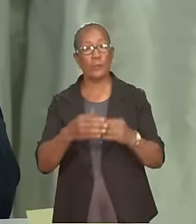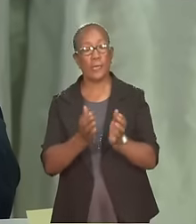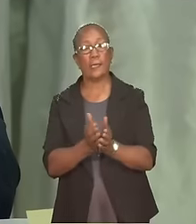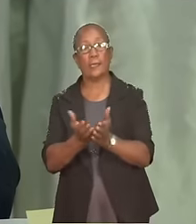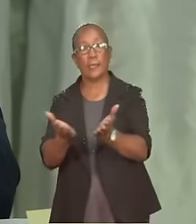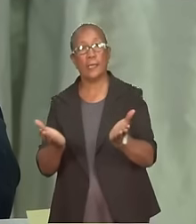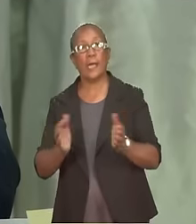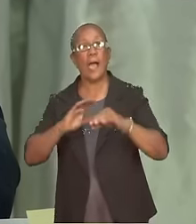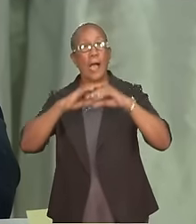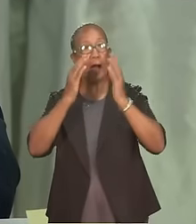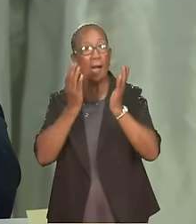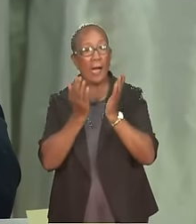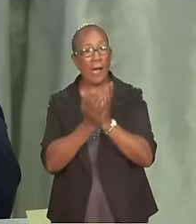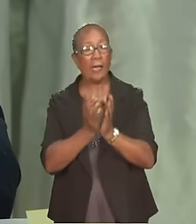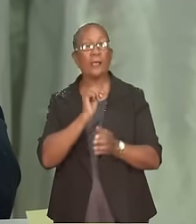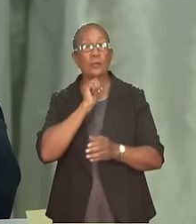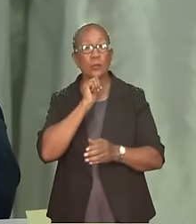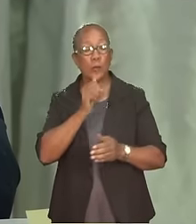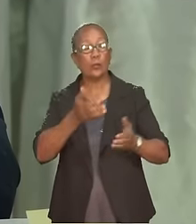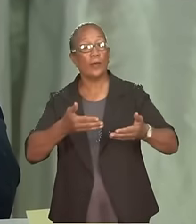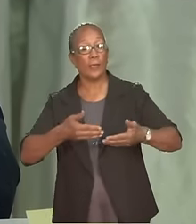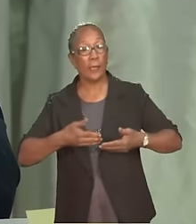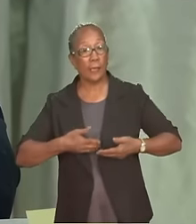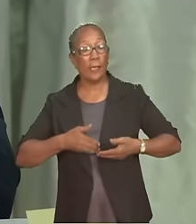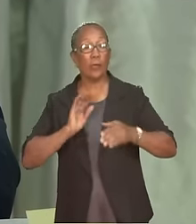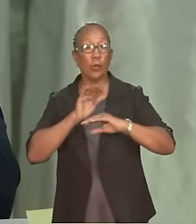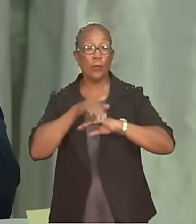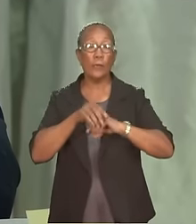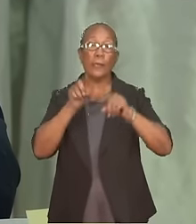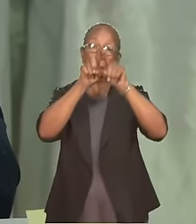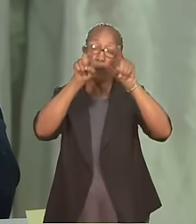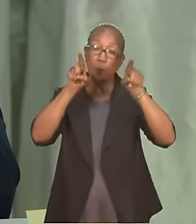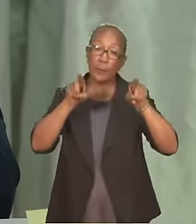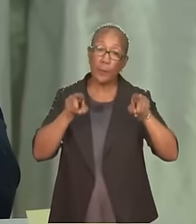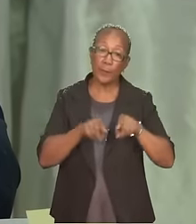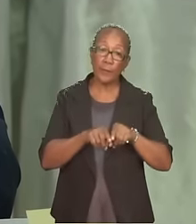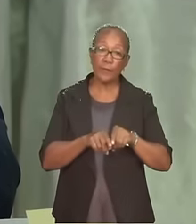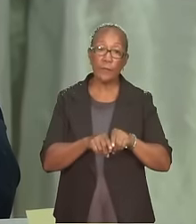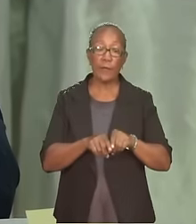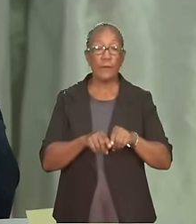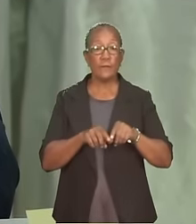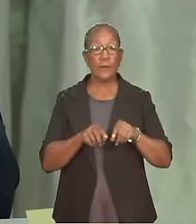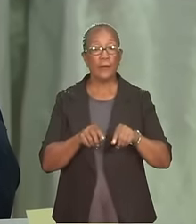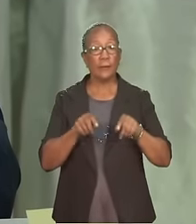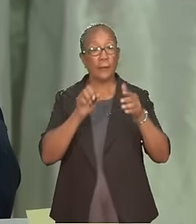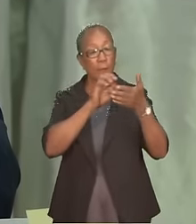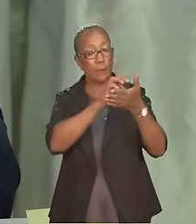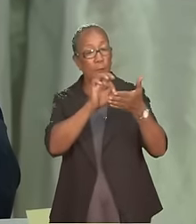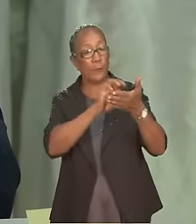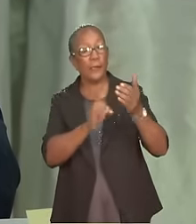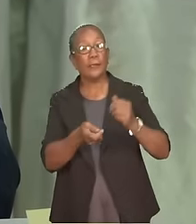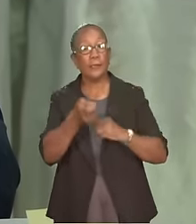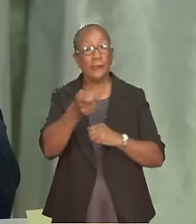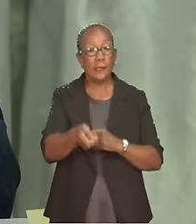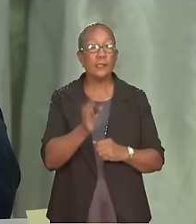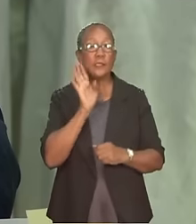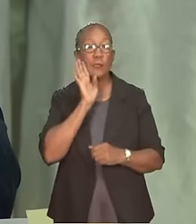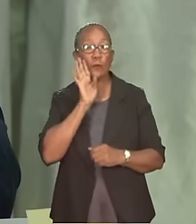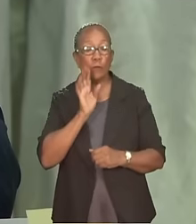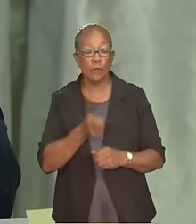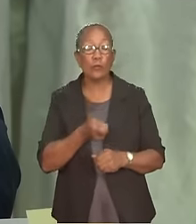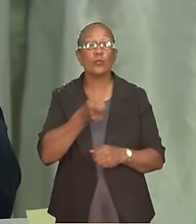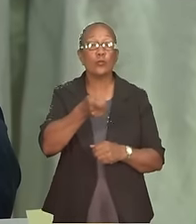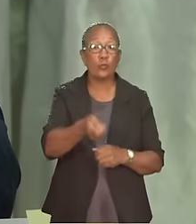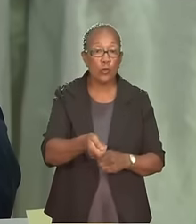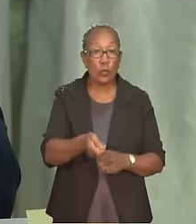Dus alles wat binnenkomt bij ons in de vorm van een brief, in de vorm van een petitie, in de vorm van een verzoek, wordt gecoördineerd